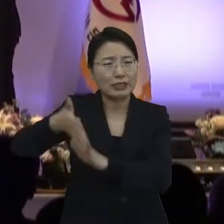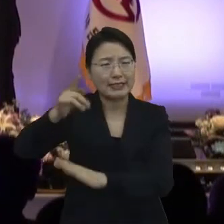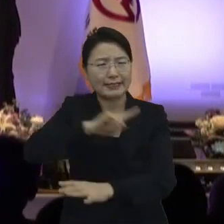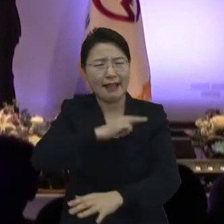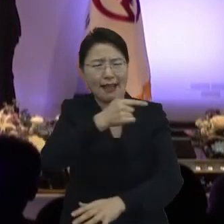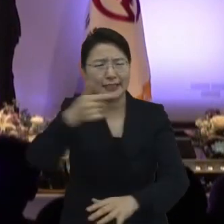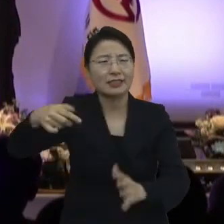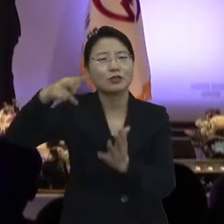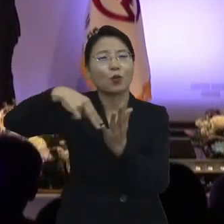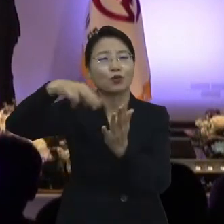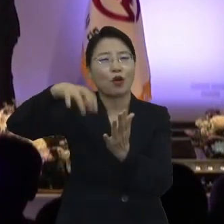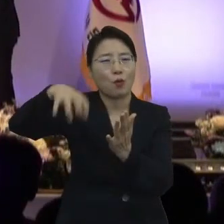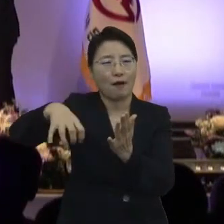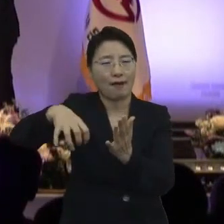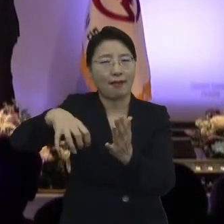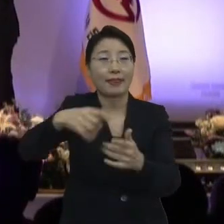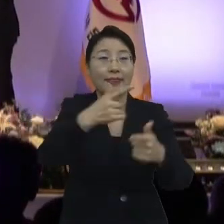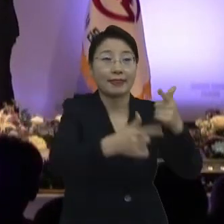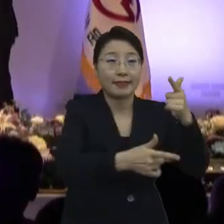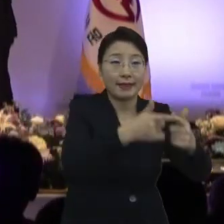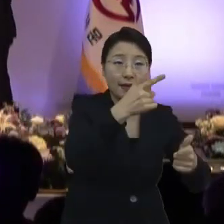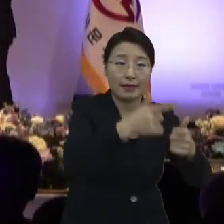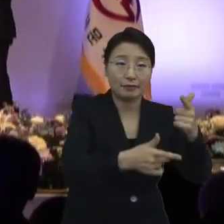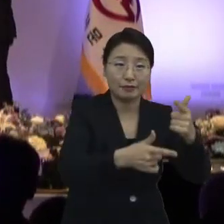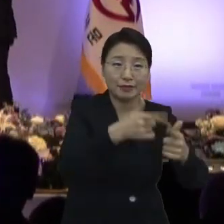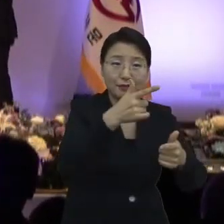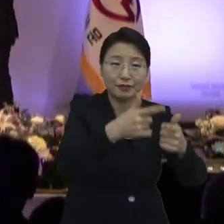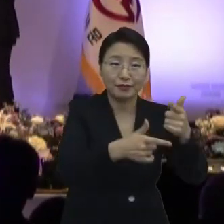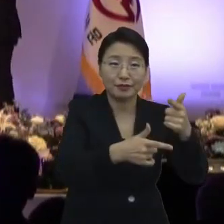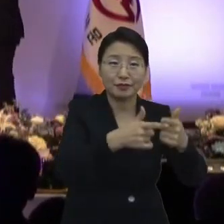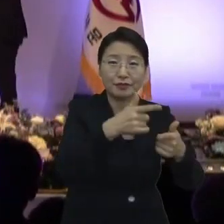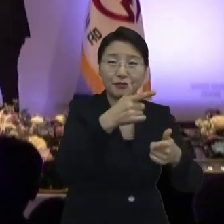싶은데 목조와 고맙습니다.